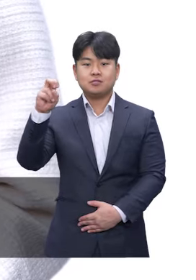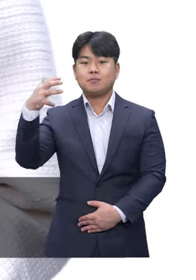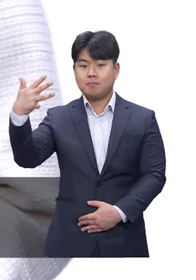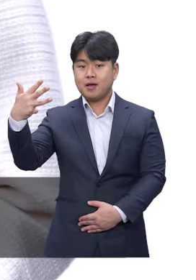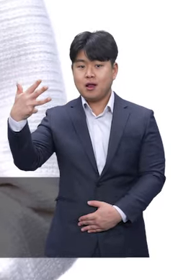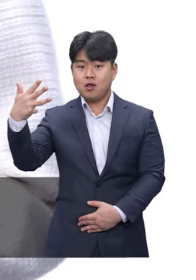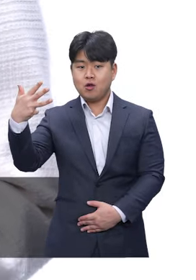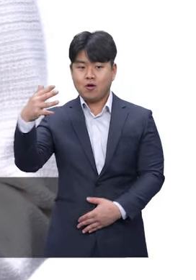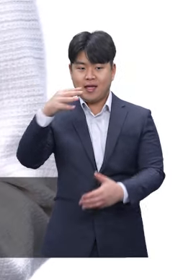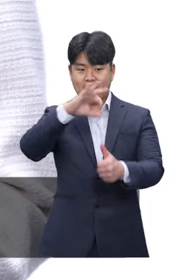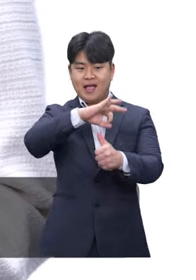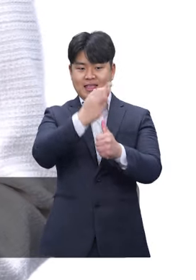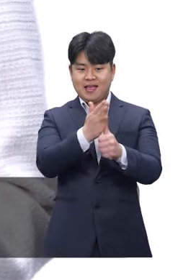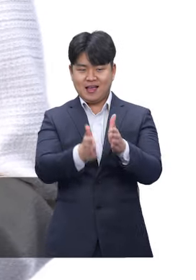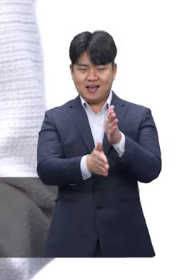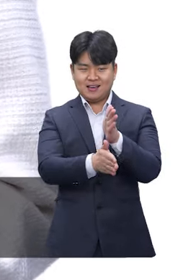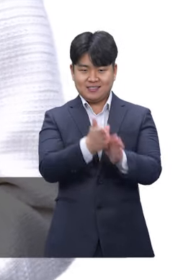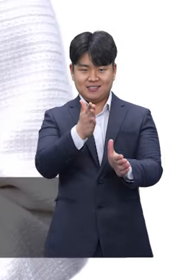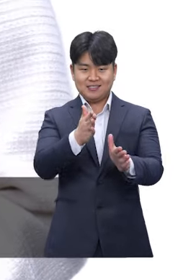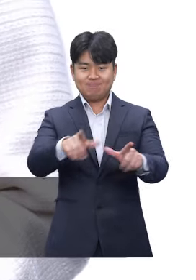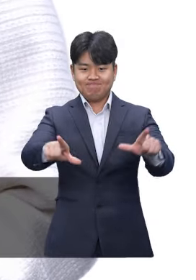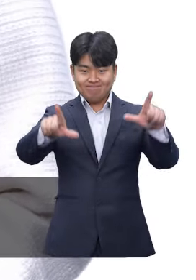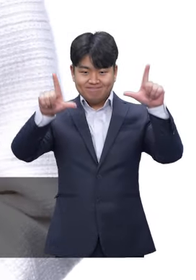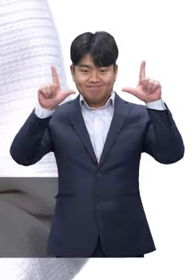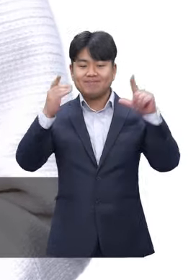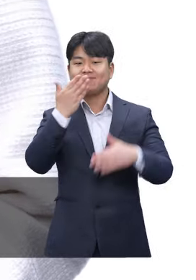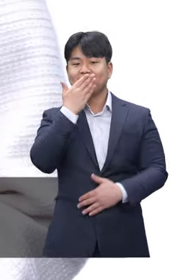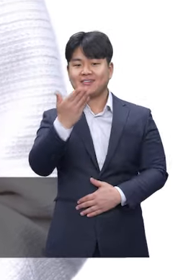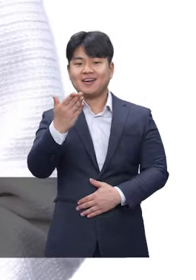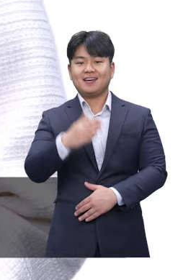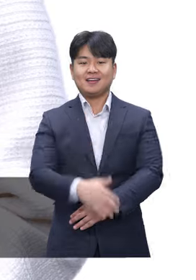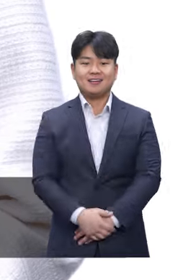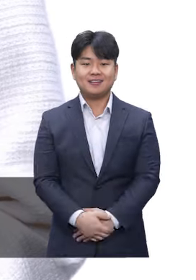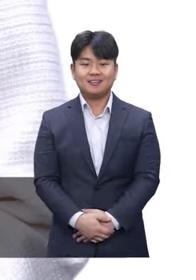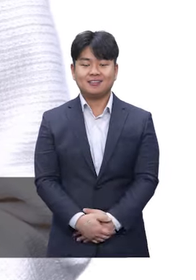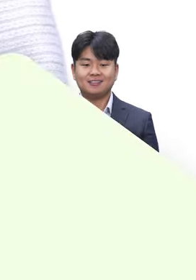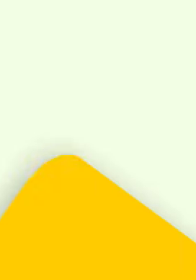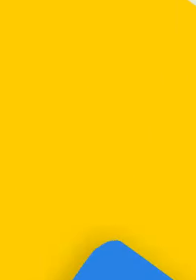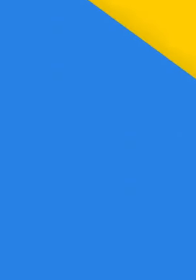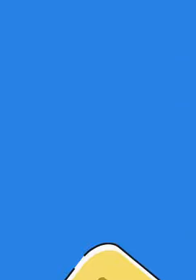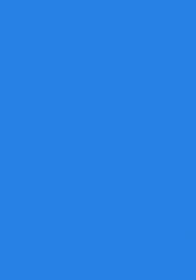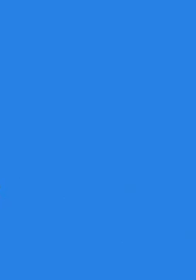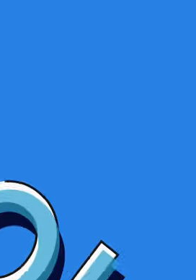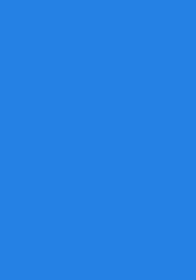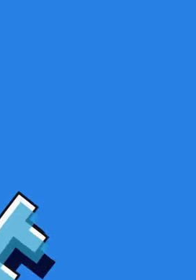2028년 모든 길이 안양으로 통하는 교통혁신이 이루어지길 기대해보겠습니다.